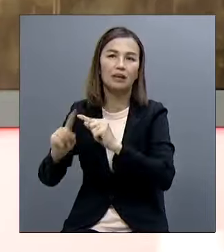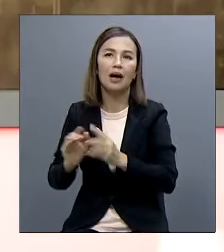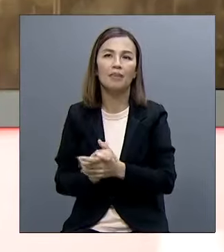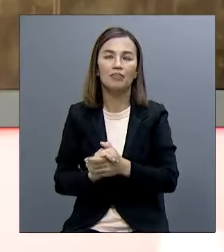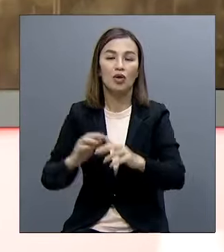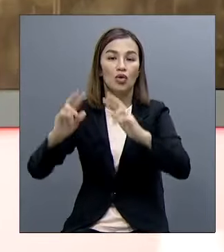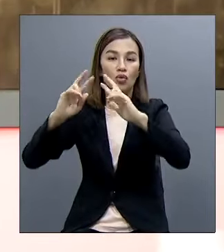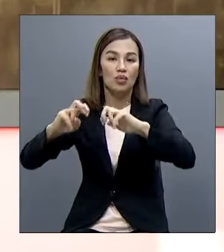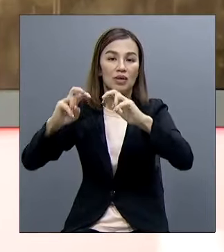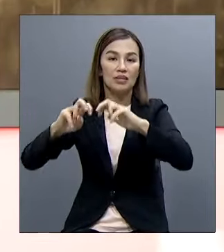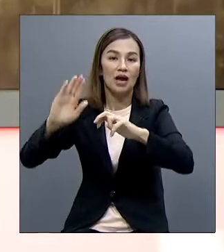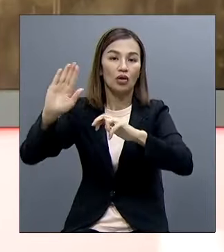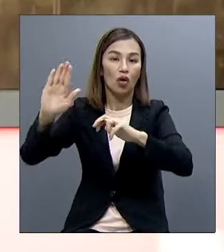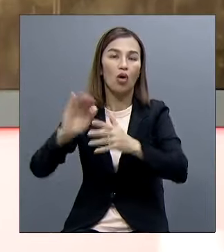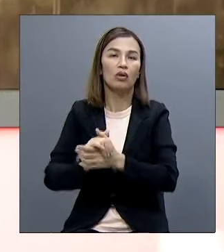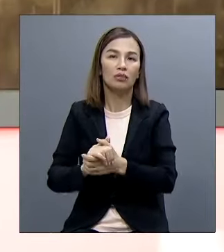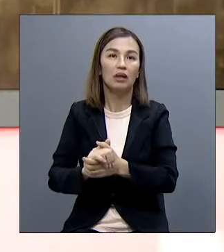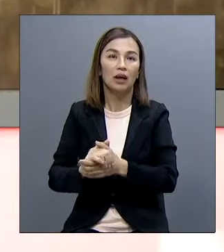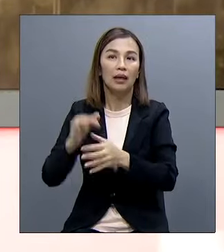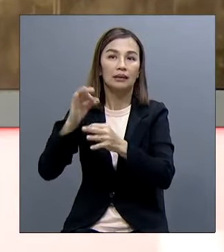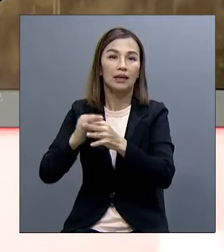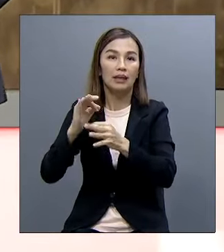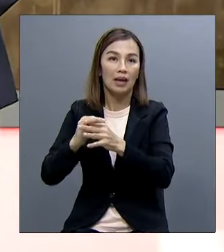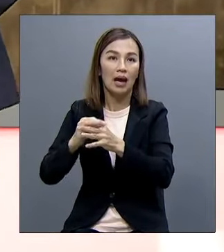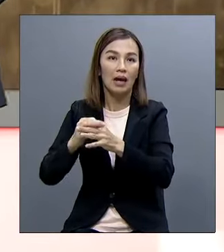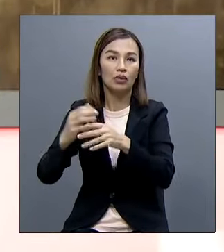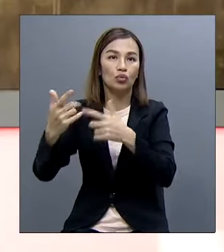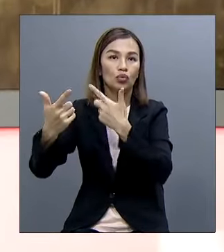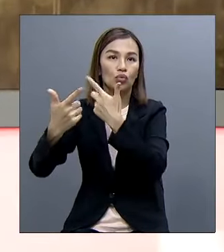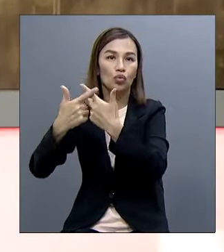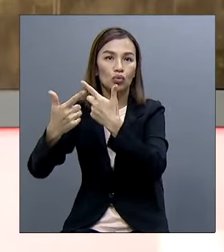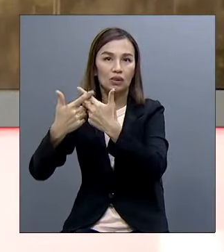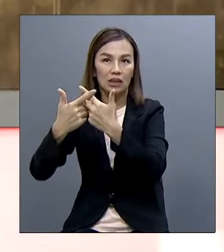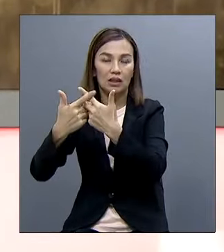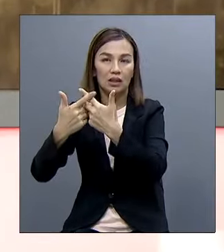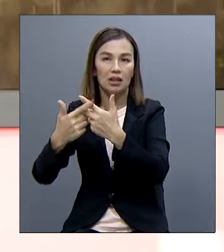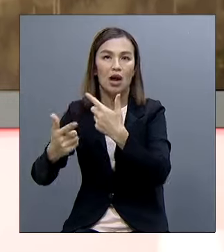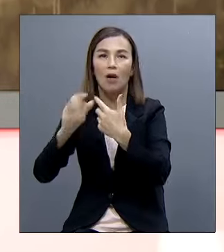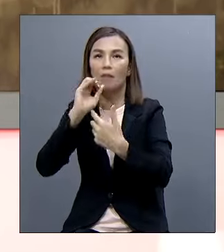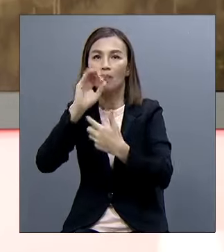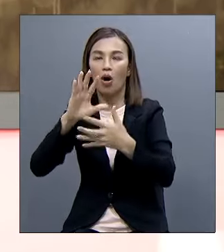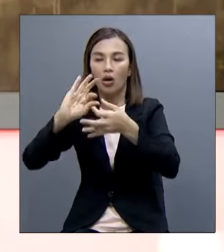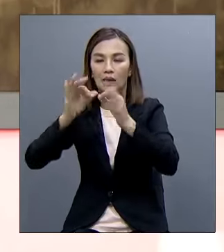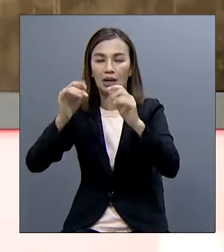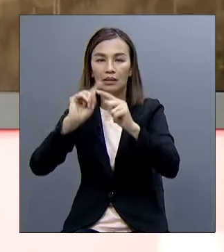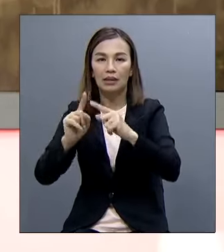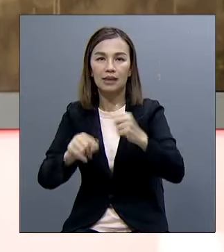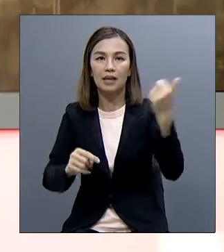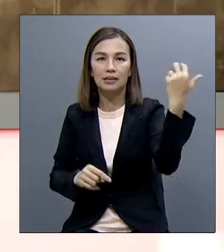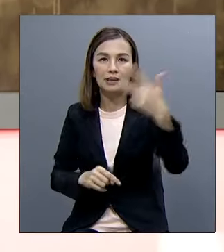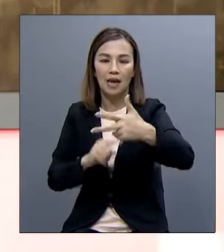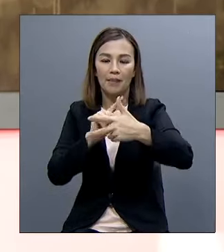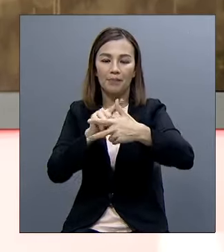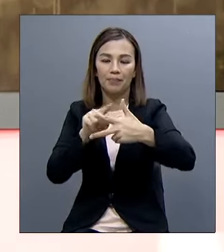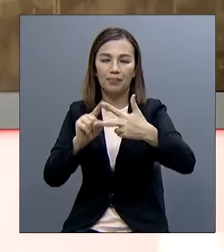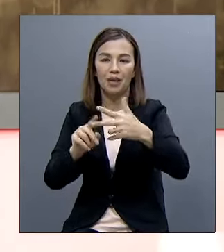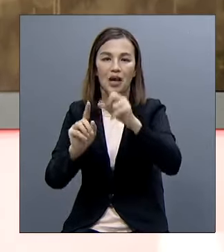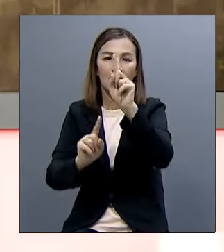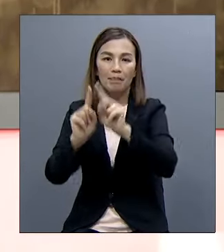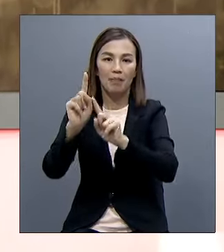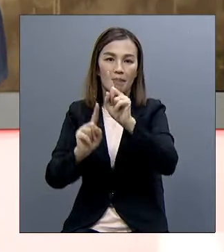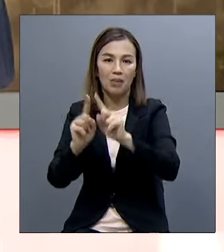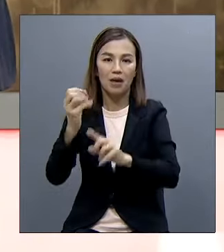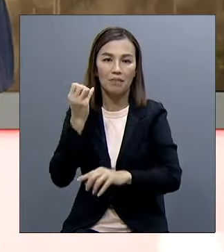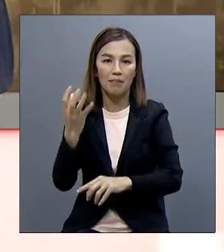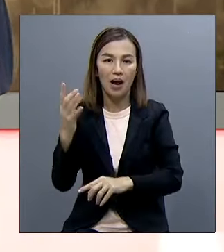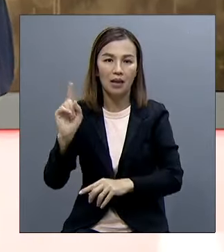สีมีการประเมินผลกระทบ 3ด้านด้วยกันนะคะ3เรื่องขออภัยค่ะกรณีแรกนะคะก็คือเป็นการประเมินที่สูงที่สุด